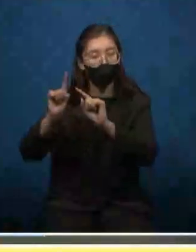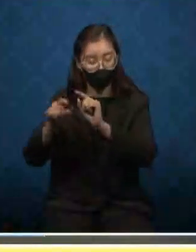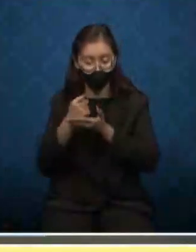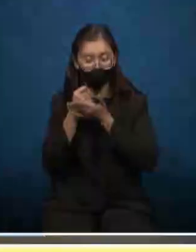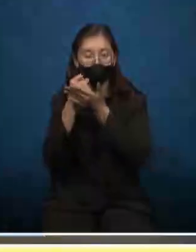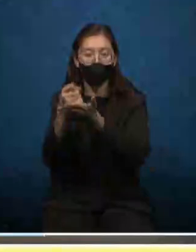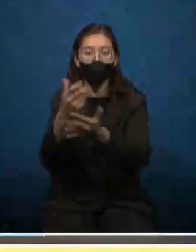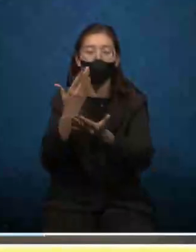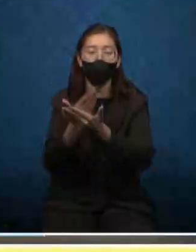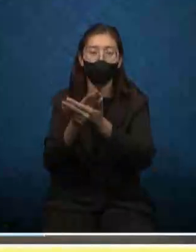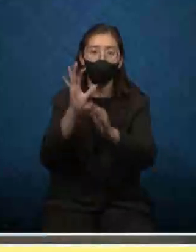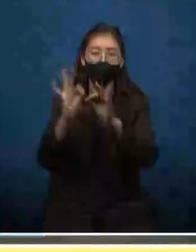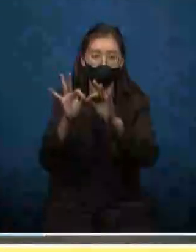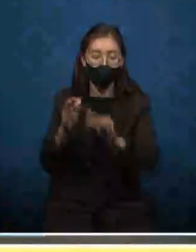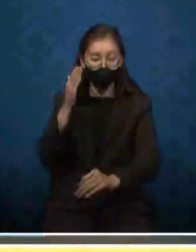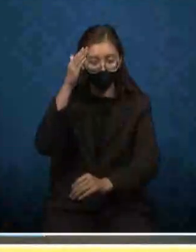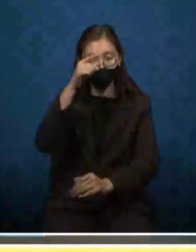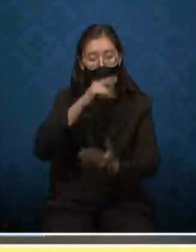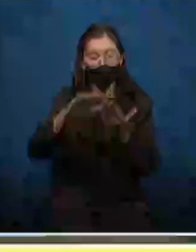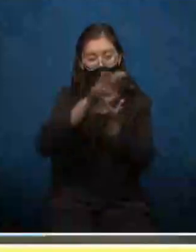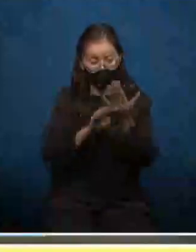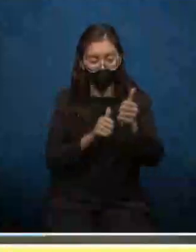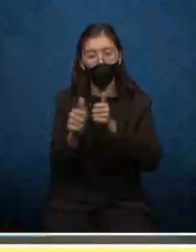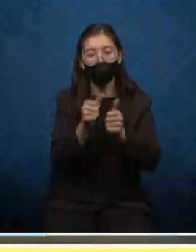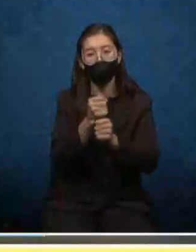สามารถในการแงขันของประเทศไทยต่ไปครั ขอขบคณครั สสดครั